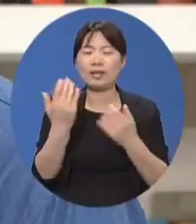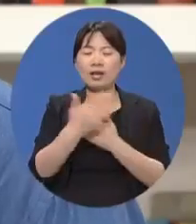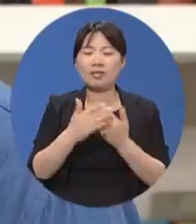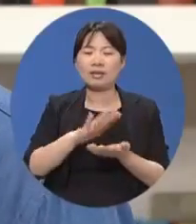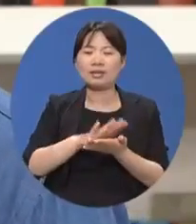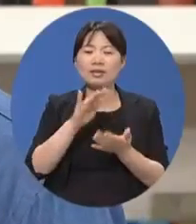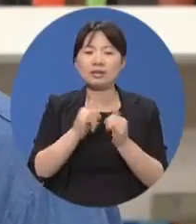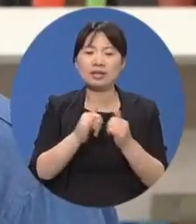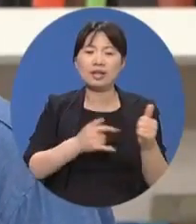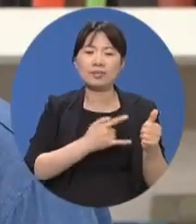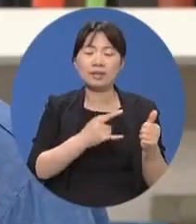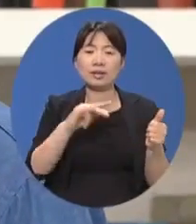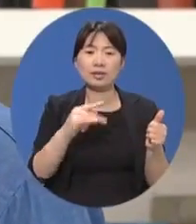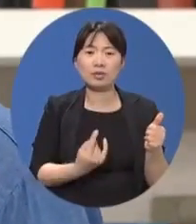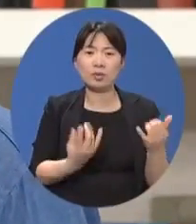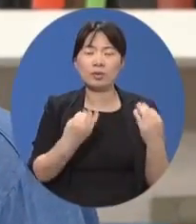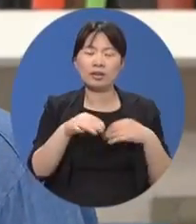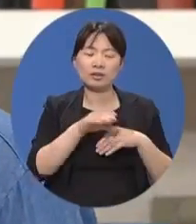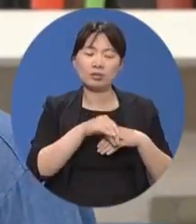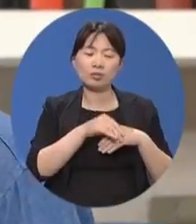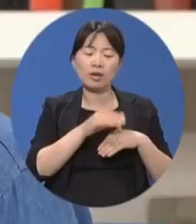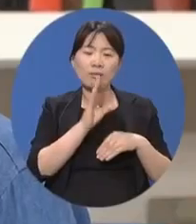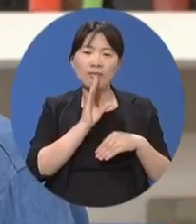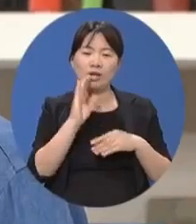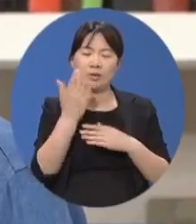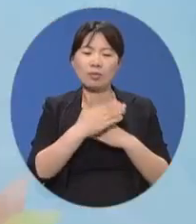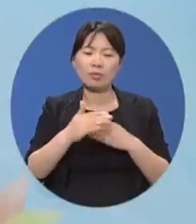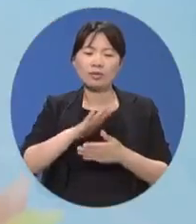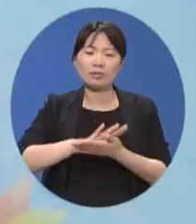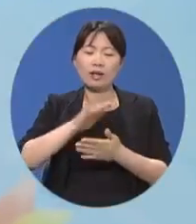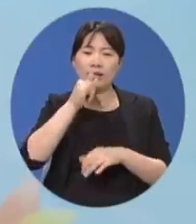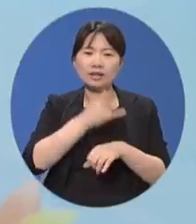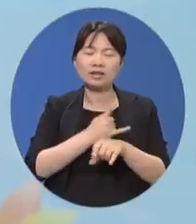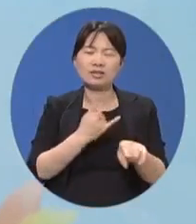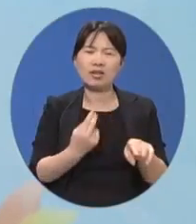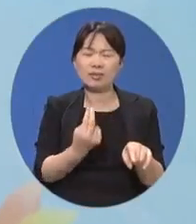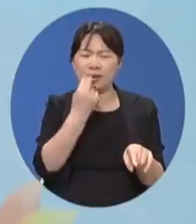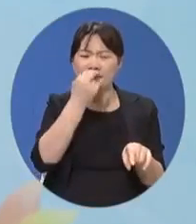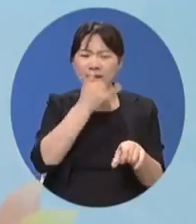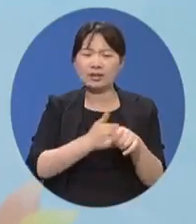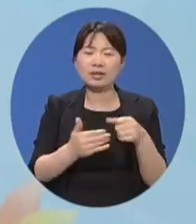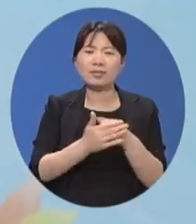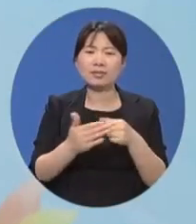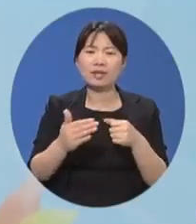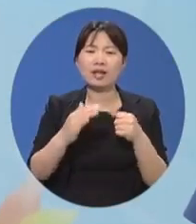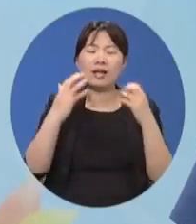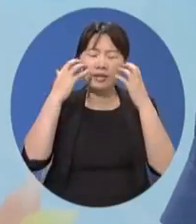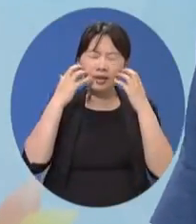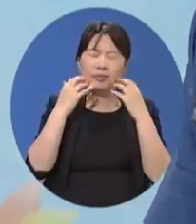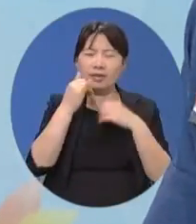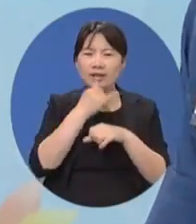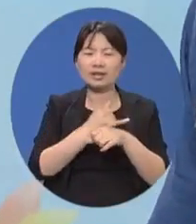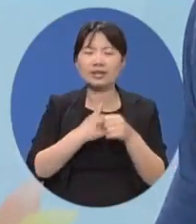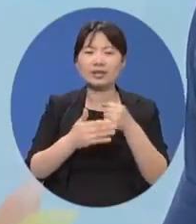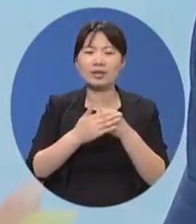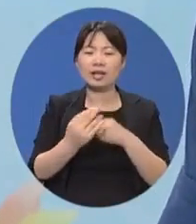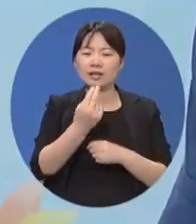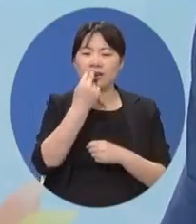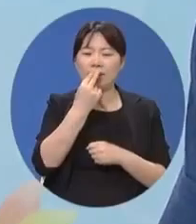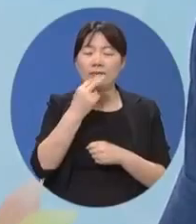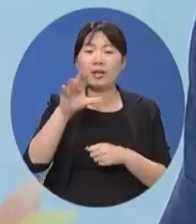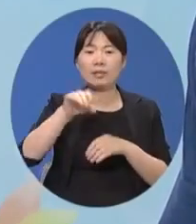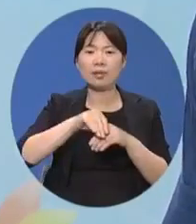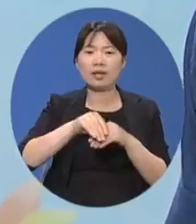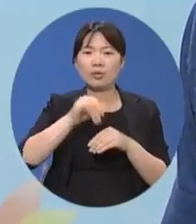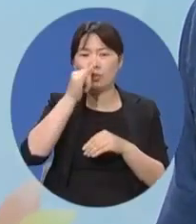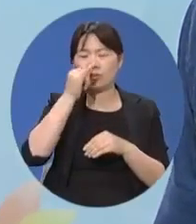얼마는 사람은 늘어뜨 도마 4부 저는 그렇죠 몸에 열이 많다는 게 최초가 나잖아요 항변하고 참된 아는 거니까 그 냄새를 맡 보는